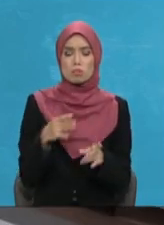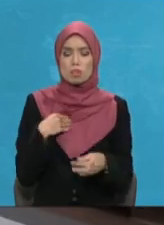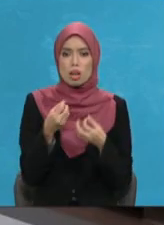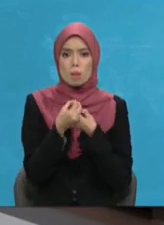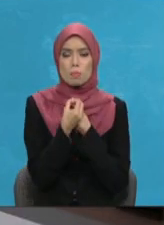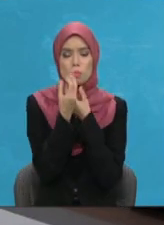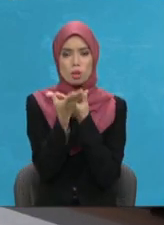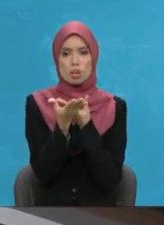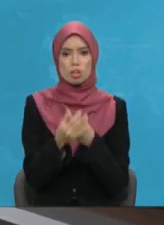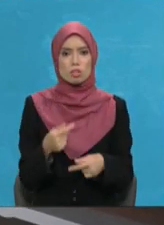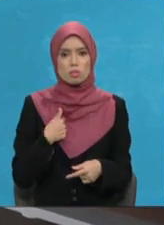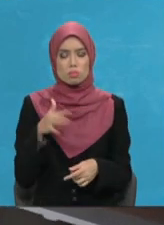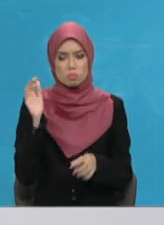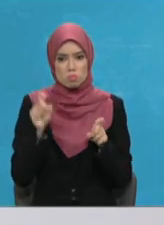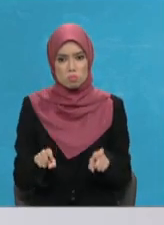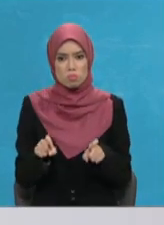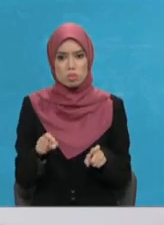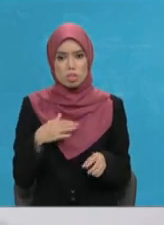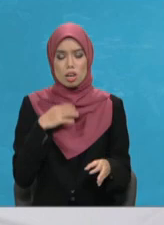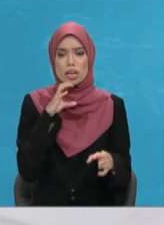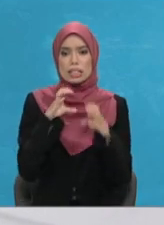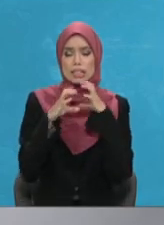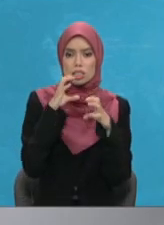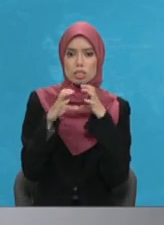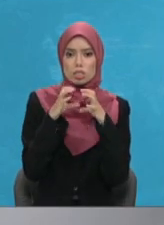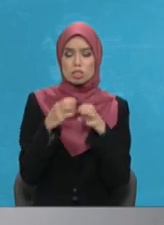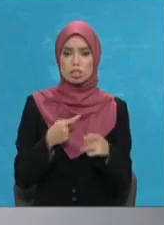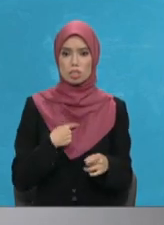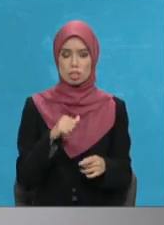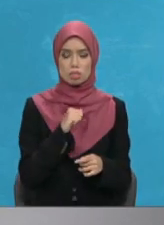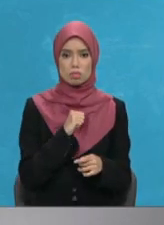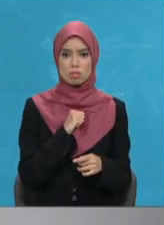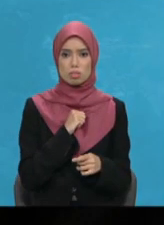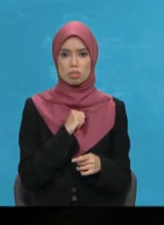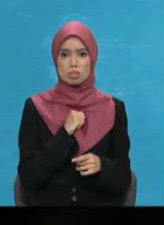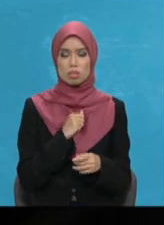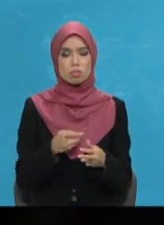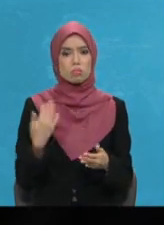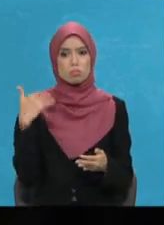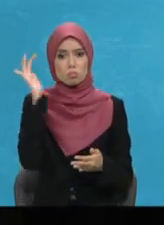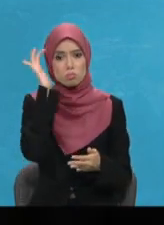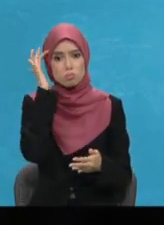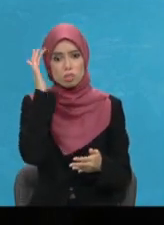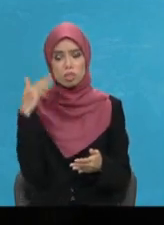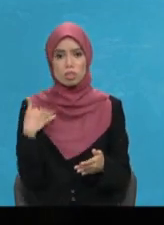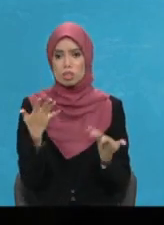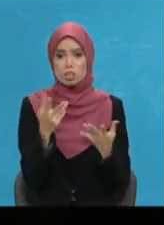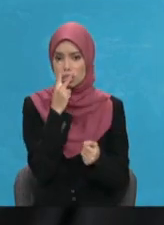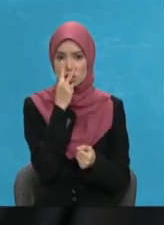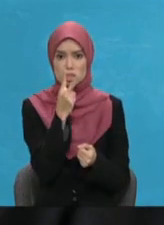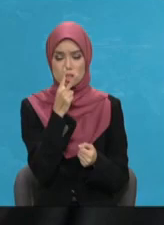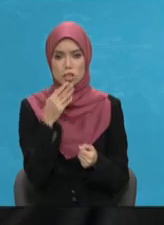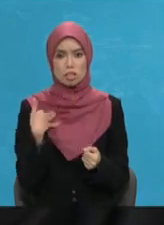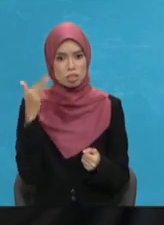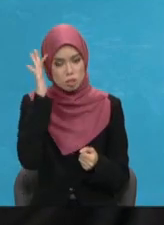kalau udah curhat kita ini udah tahu apakah sebenarnya terjadi pada diri kita itu sebab benda ini indah nampak dari luar ia dari dalam